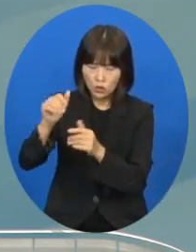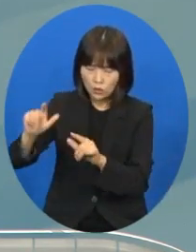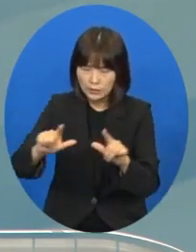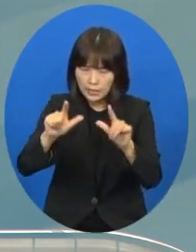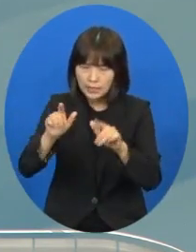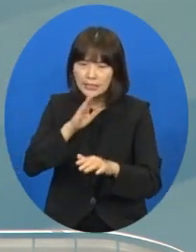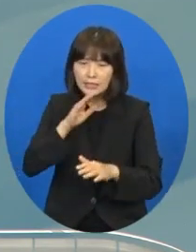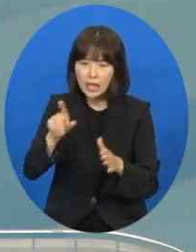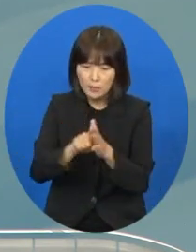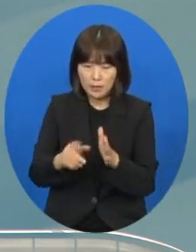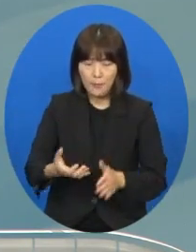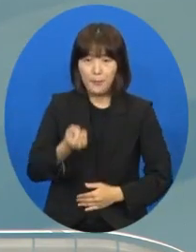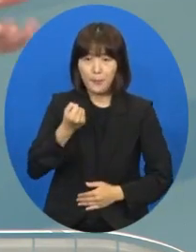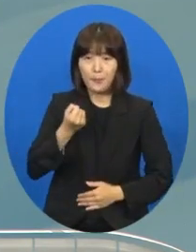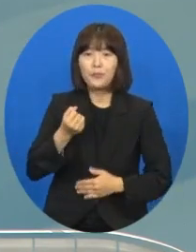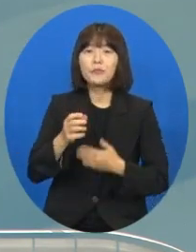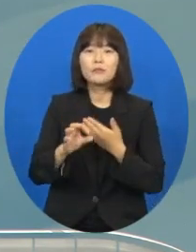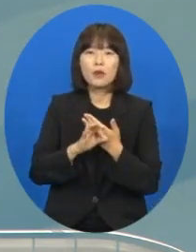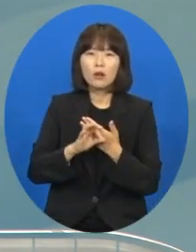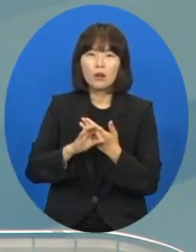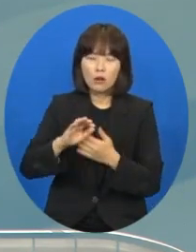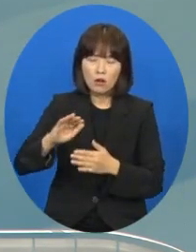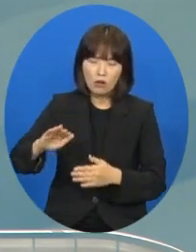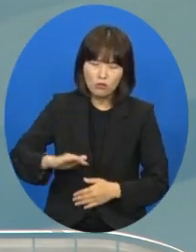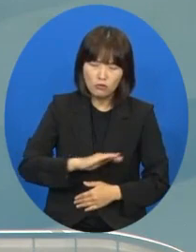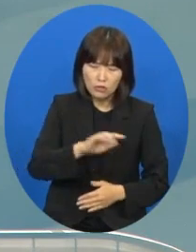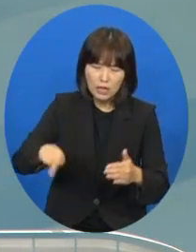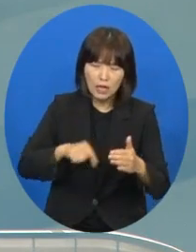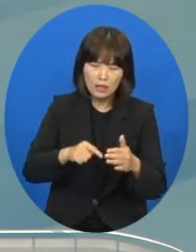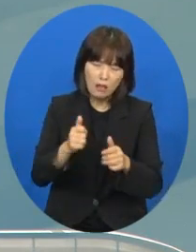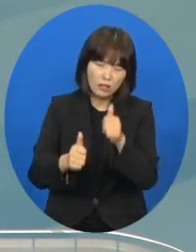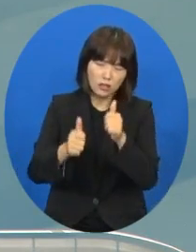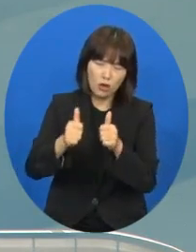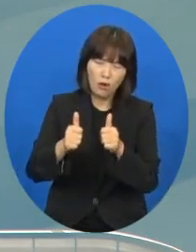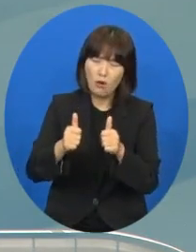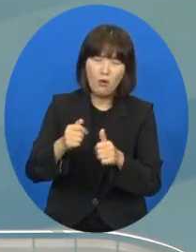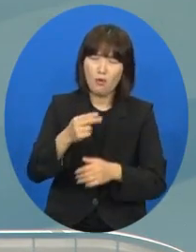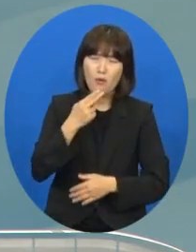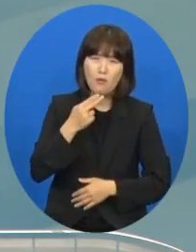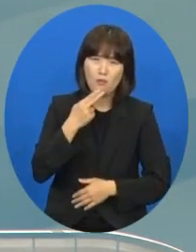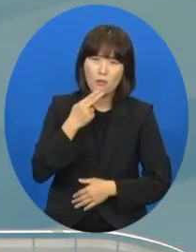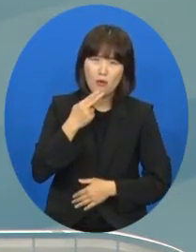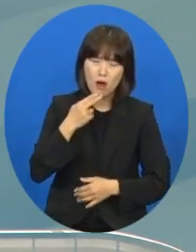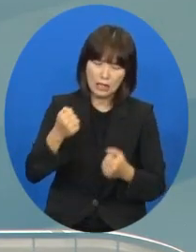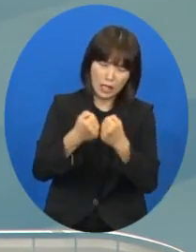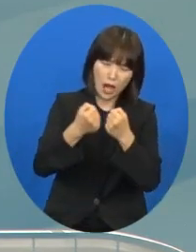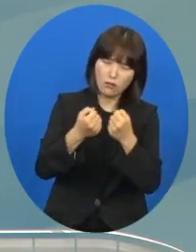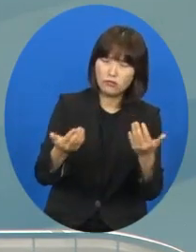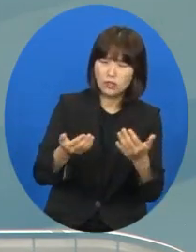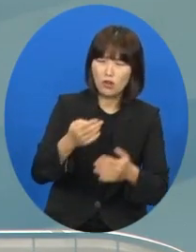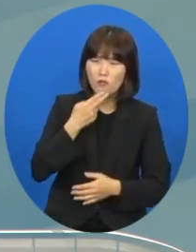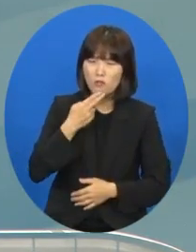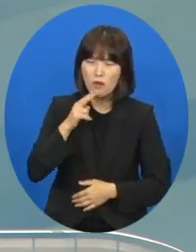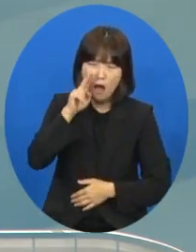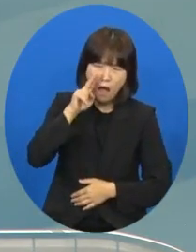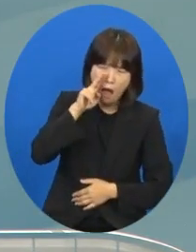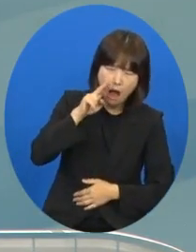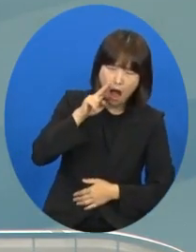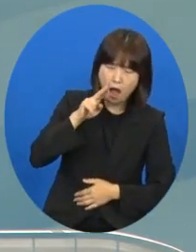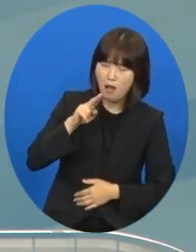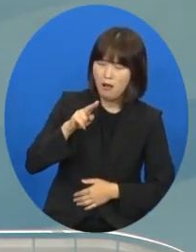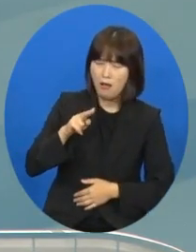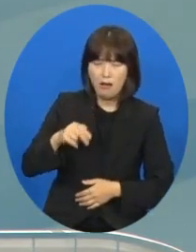가지게 되면 우리 사이에 시험될 일이 뭐가 있겠어요? 싸울 일이 뭐가 있겠어요? 시기 질투할 일이 뭐가